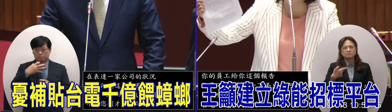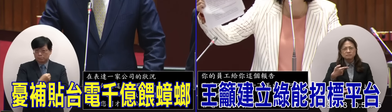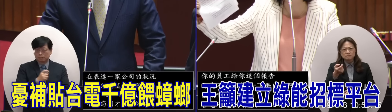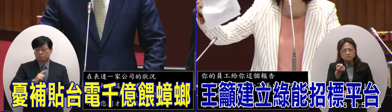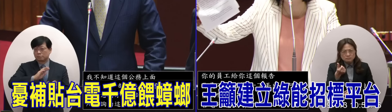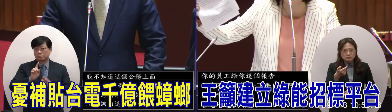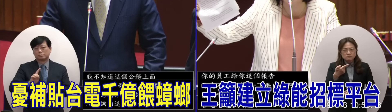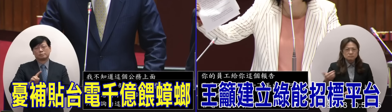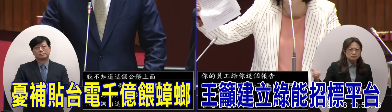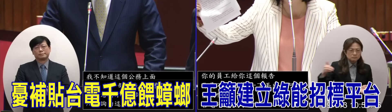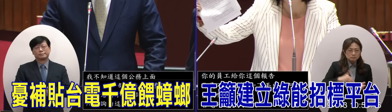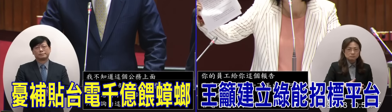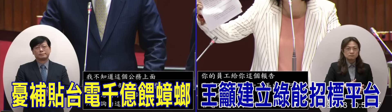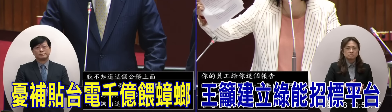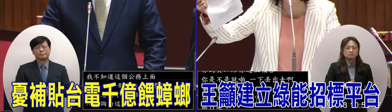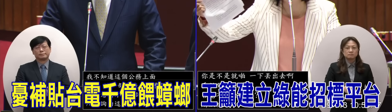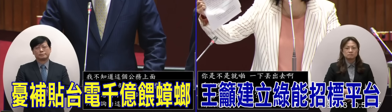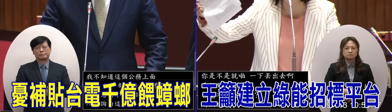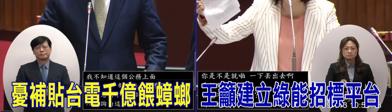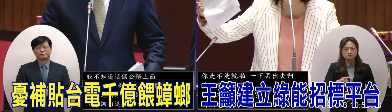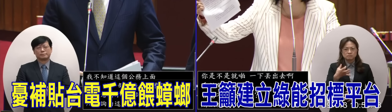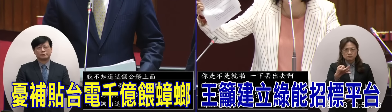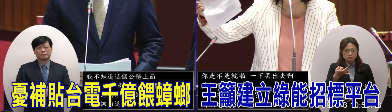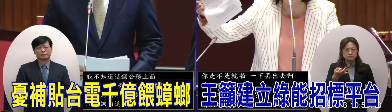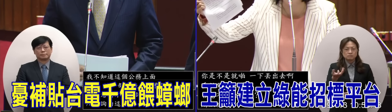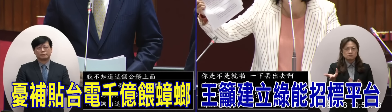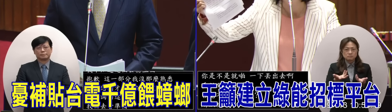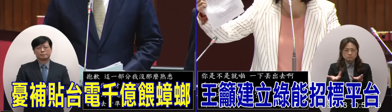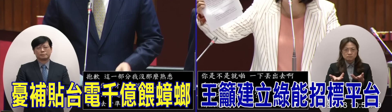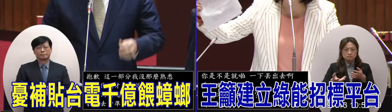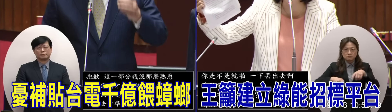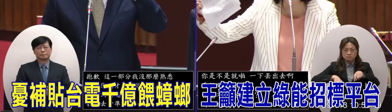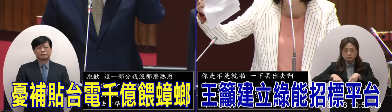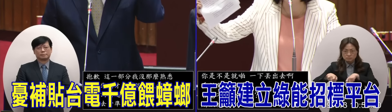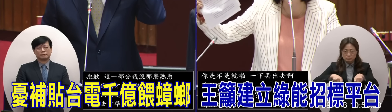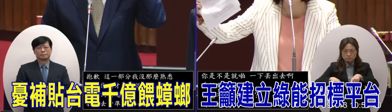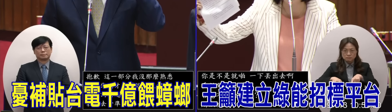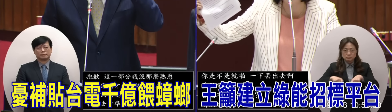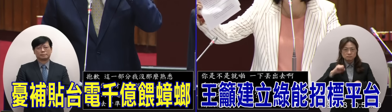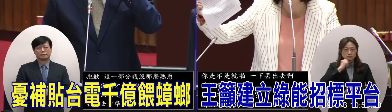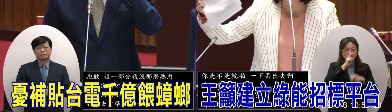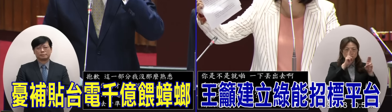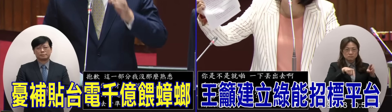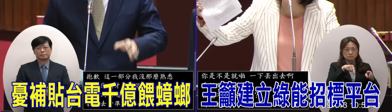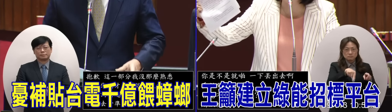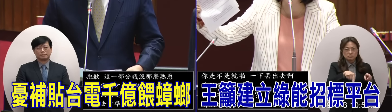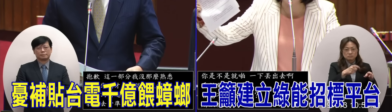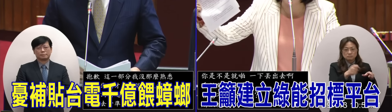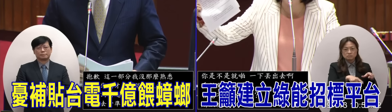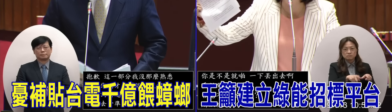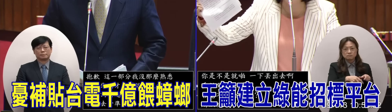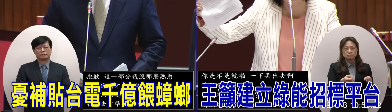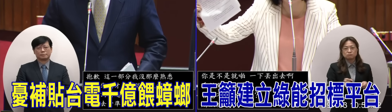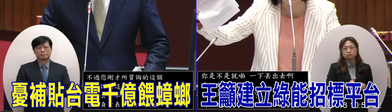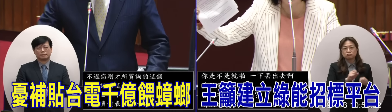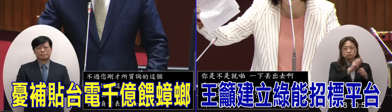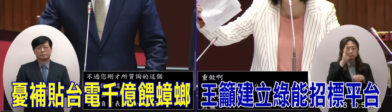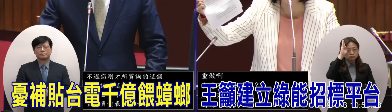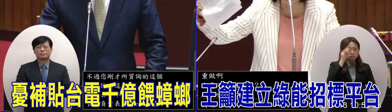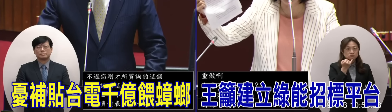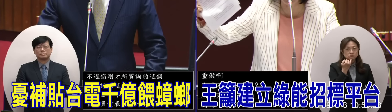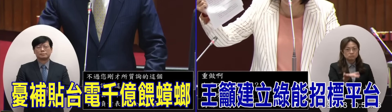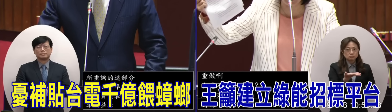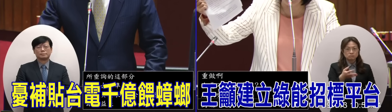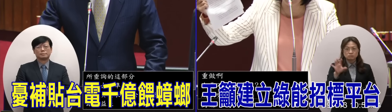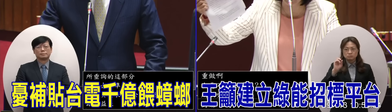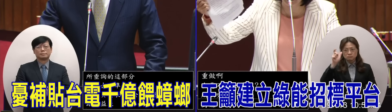谓的财务规划哈，你自己也是上市公司老板，台电可以这样唬人吗？这1000亿啊，怎么给？我